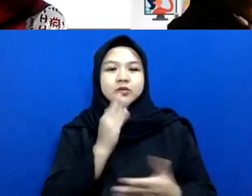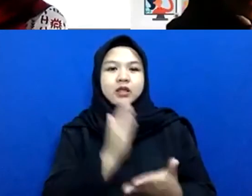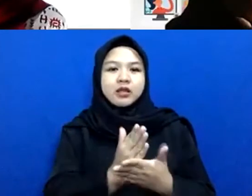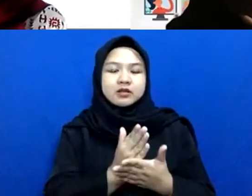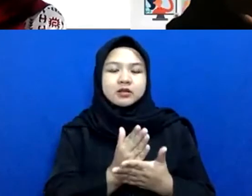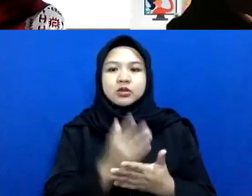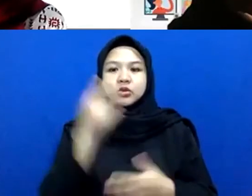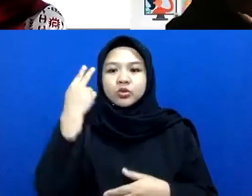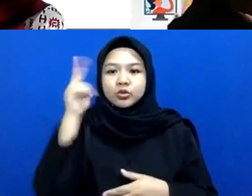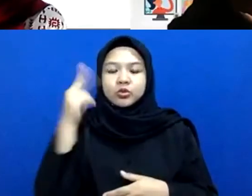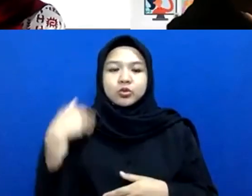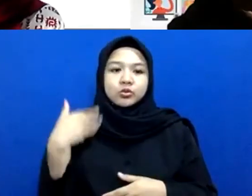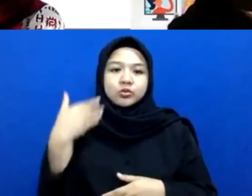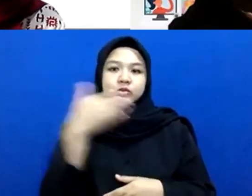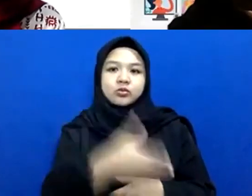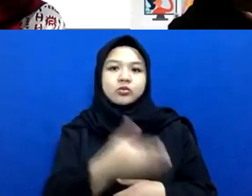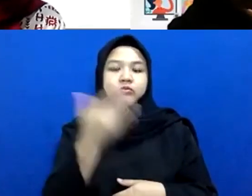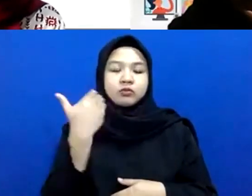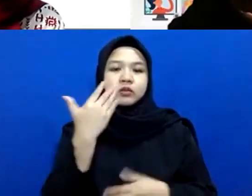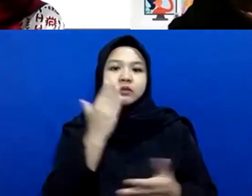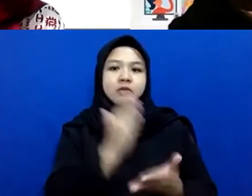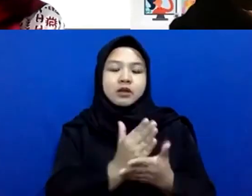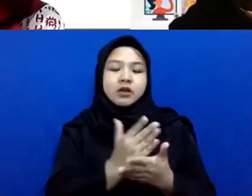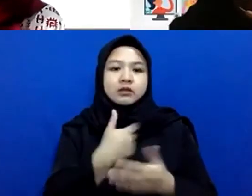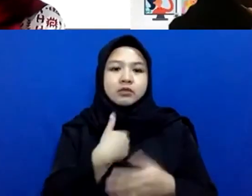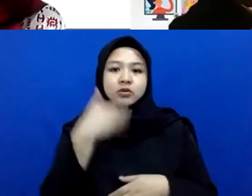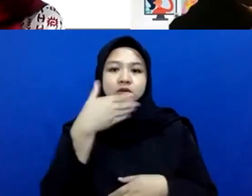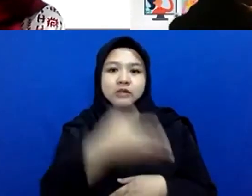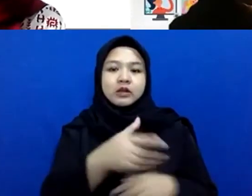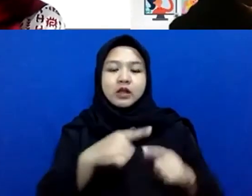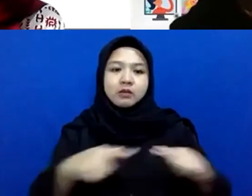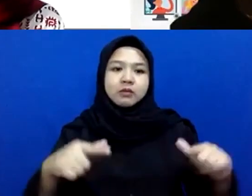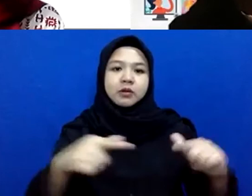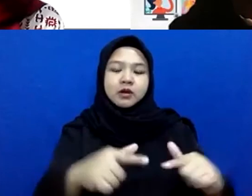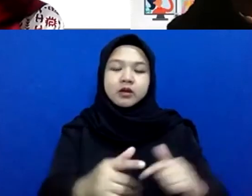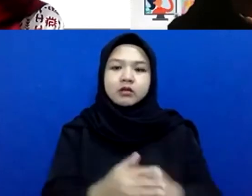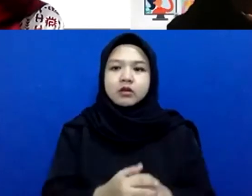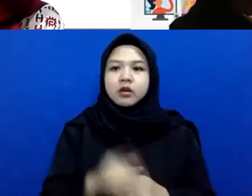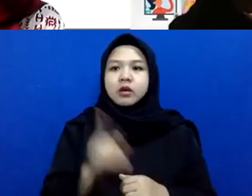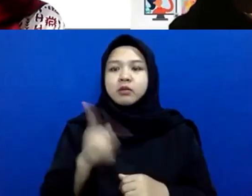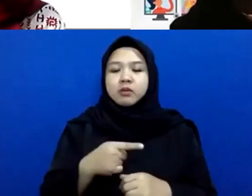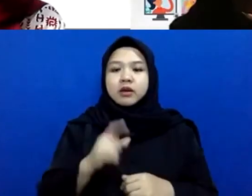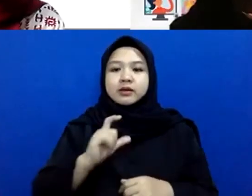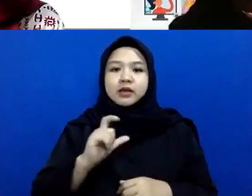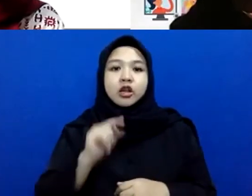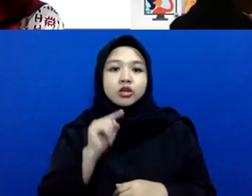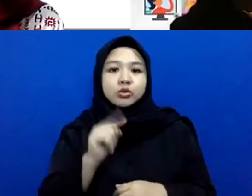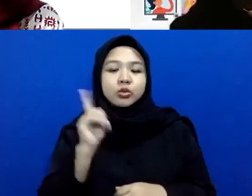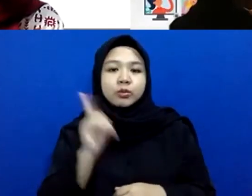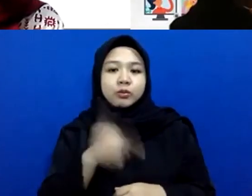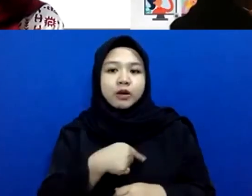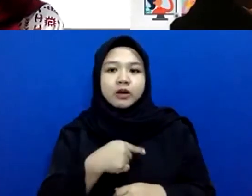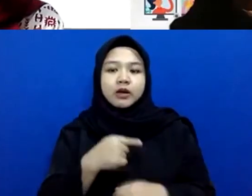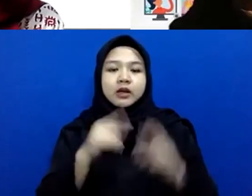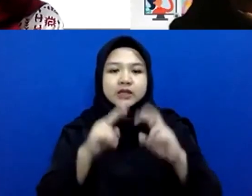membatasi untuk turun, memang waktu itu membatasi untuk turun ke lapangan. Jadi menggunakan teknik